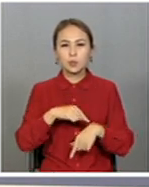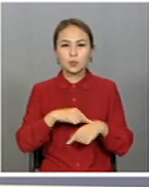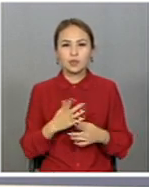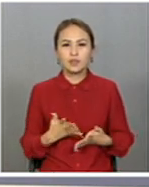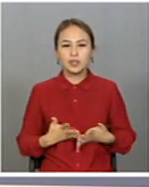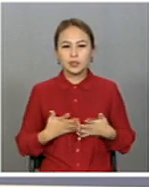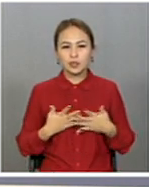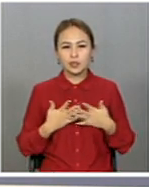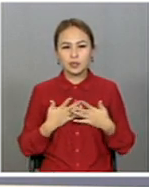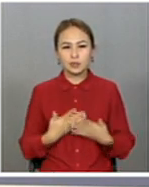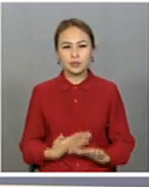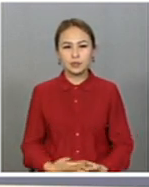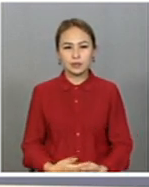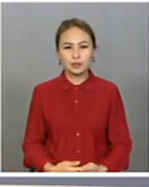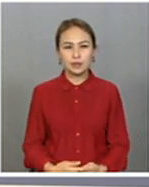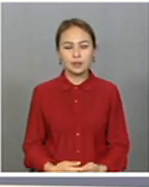восхищения?